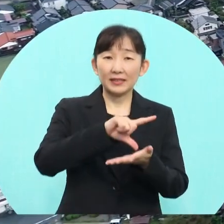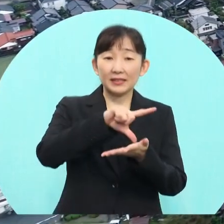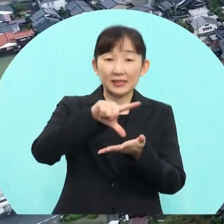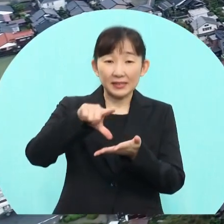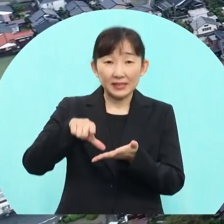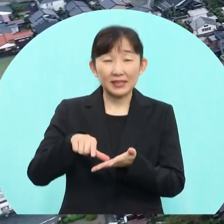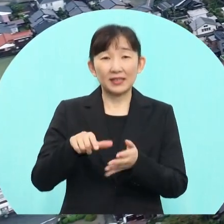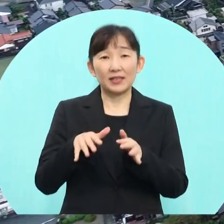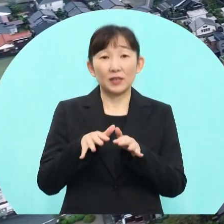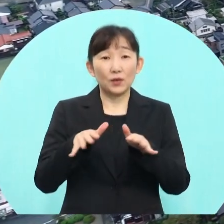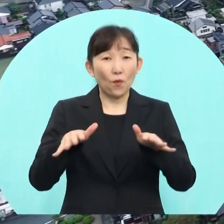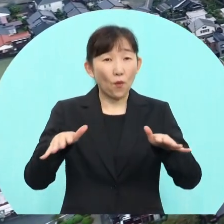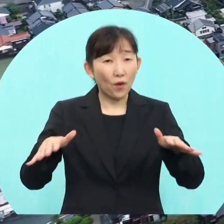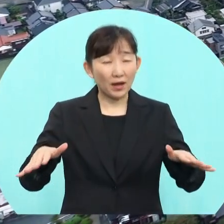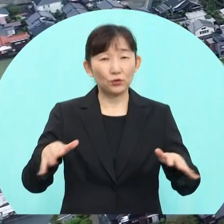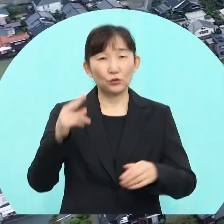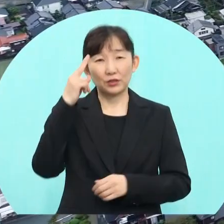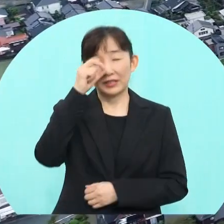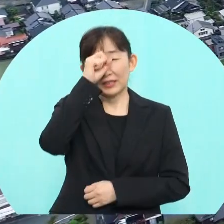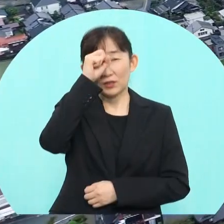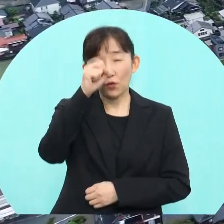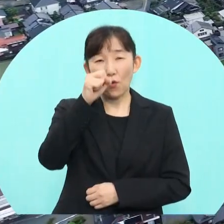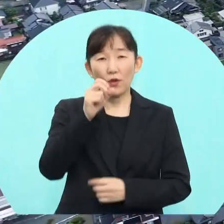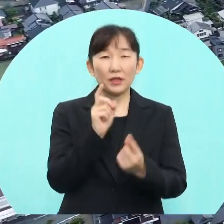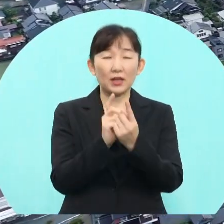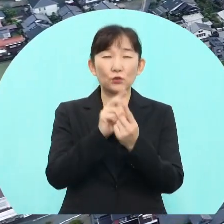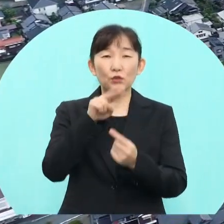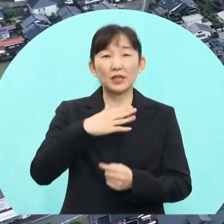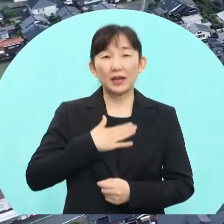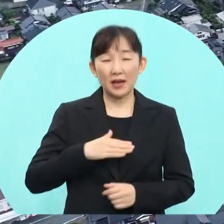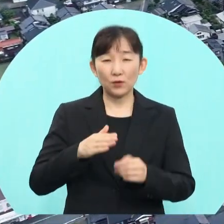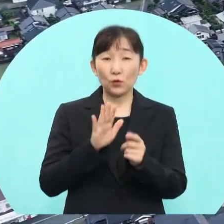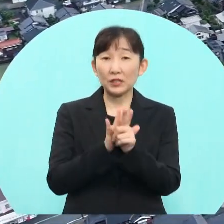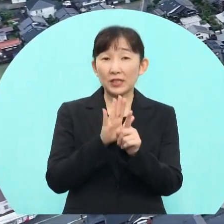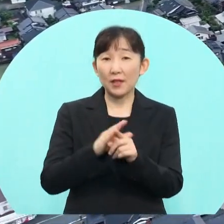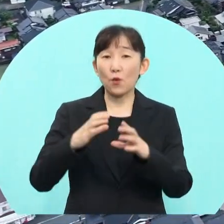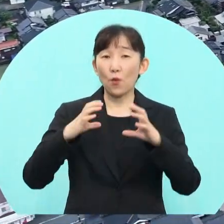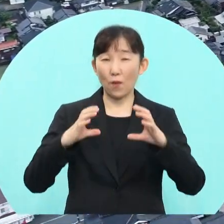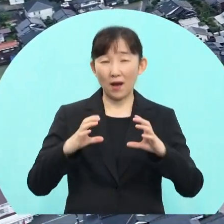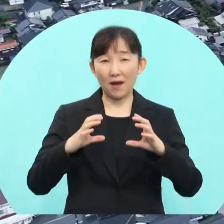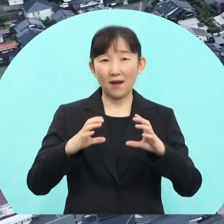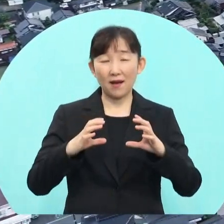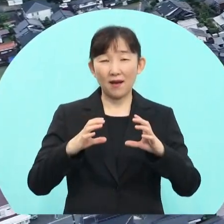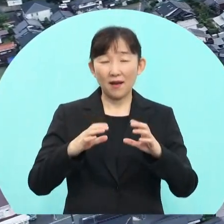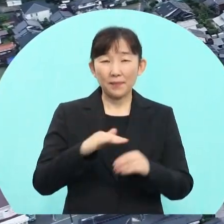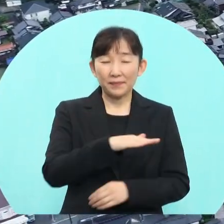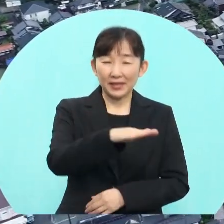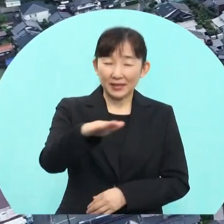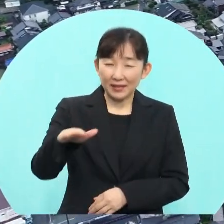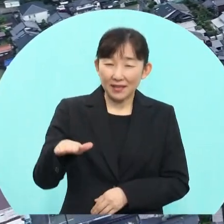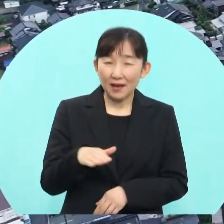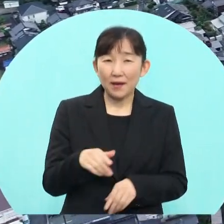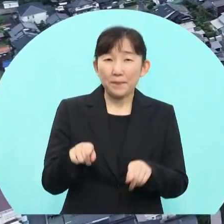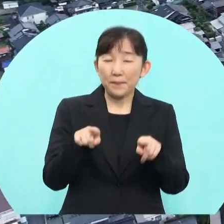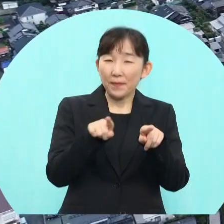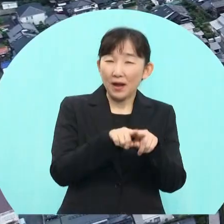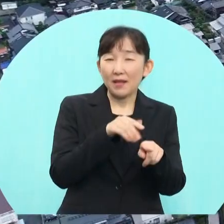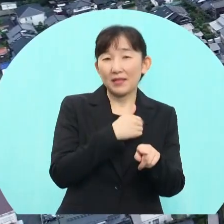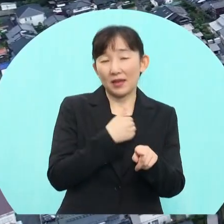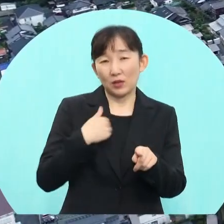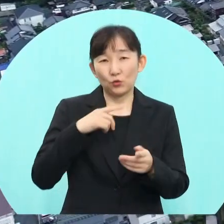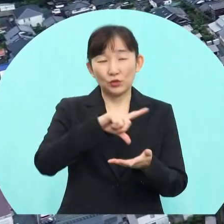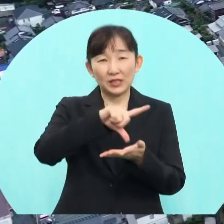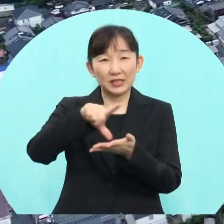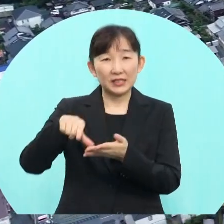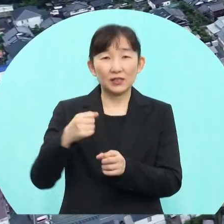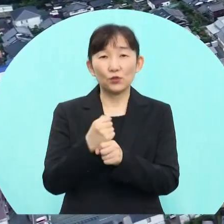地域に広がる認知症への理解と支援の輪、誰もが寄り添うことができる地域づ